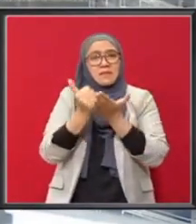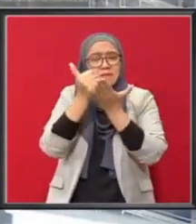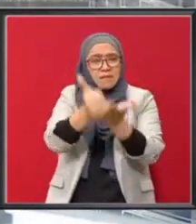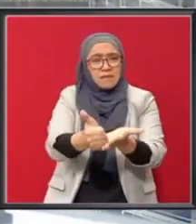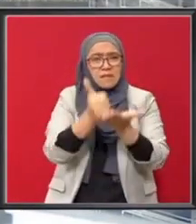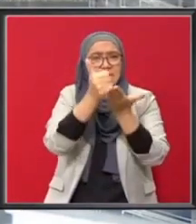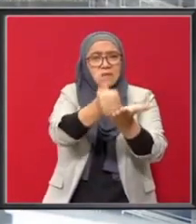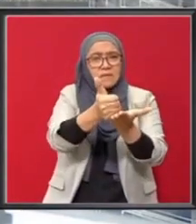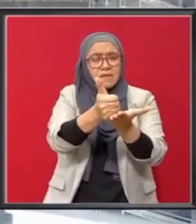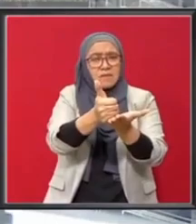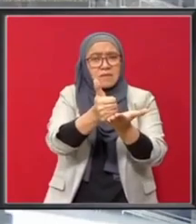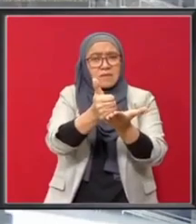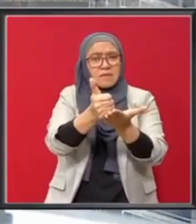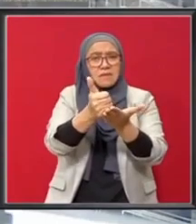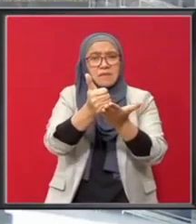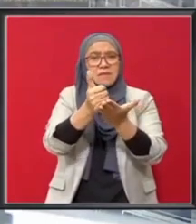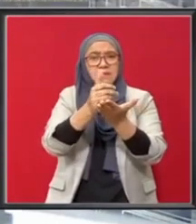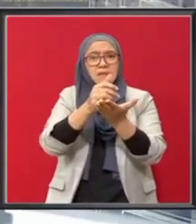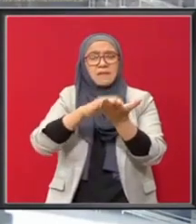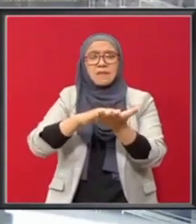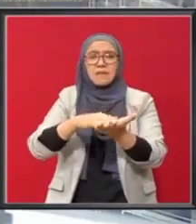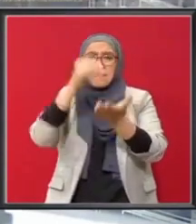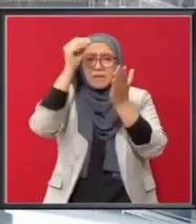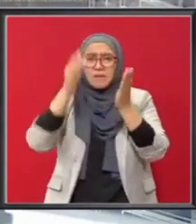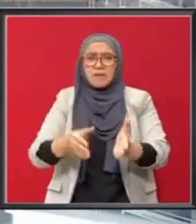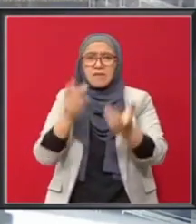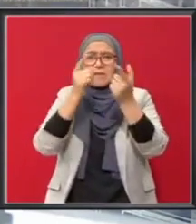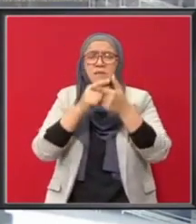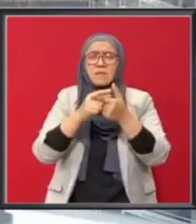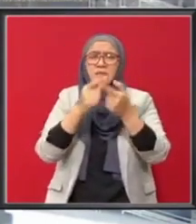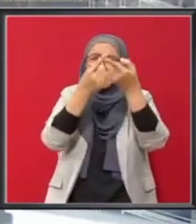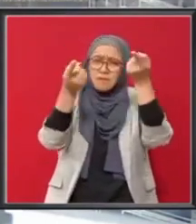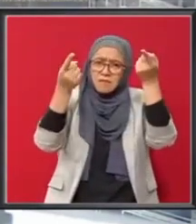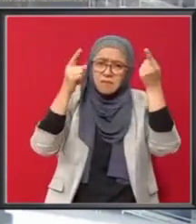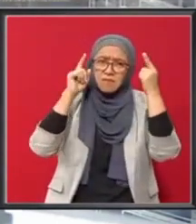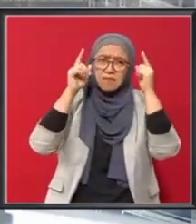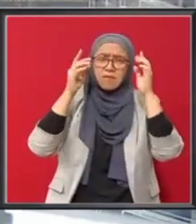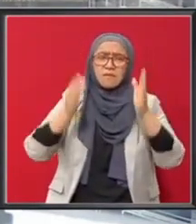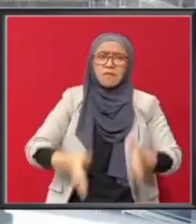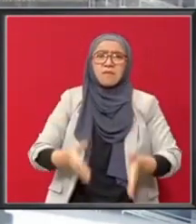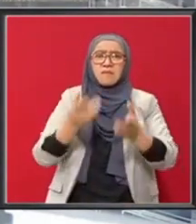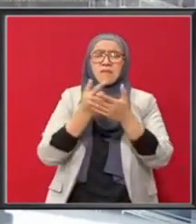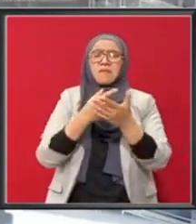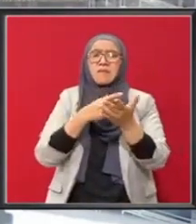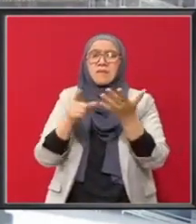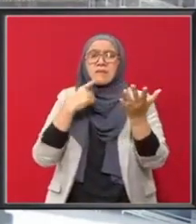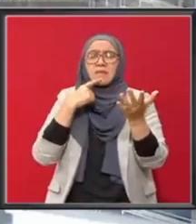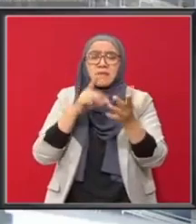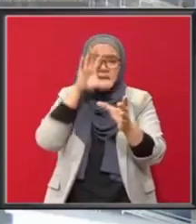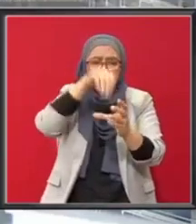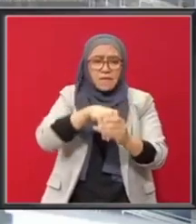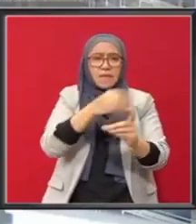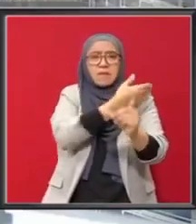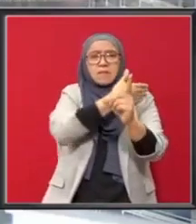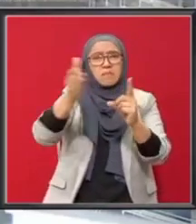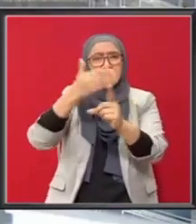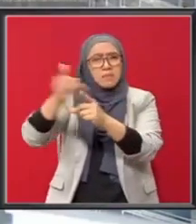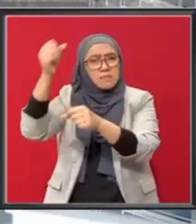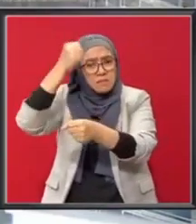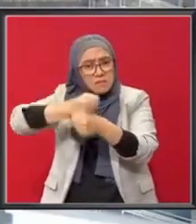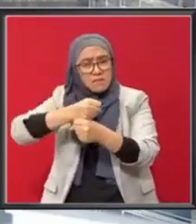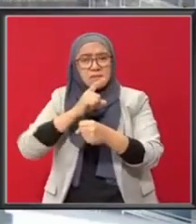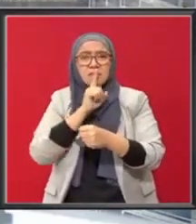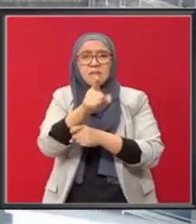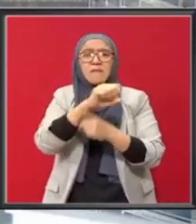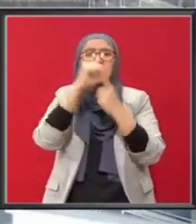apa nih Kafka doang keraguan kita dan juga mereka yang terlibat dalam pembuangan kerja yang mana menjadi satu fenomena